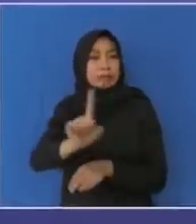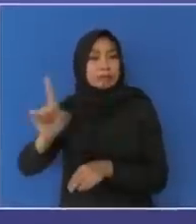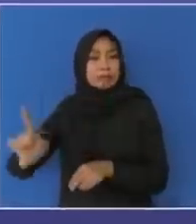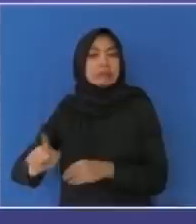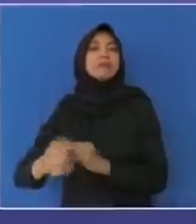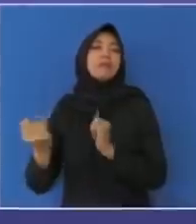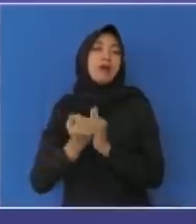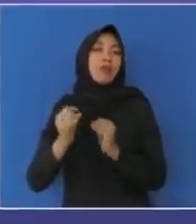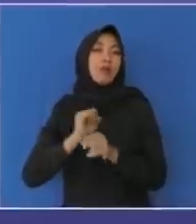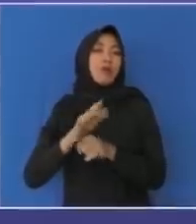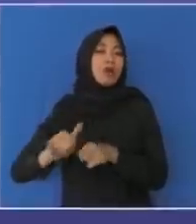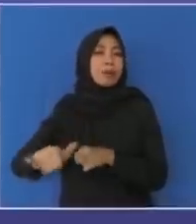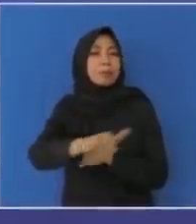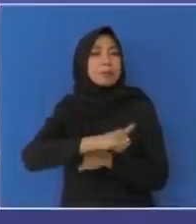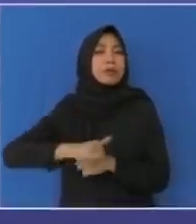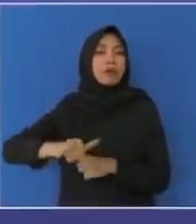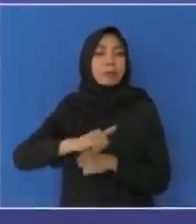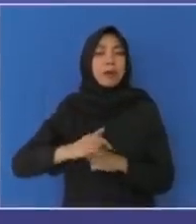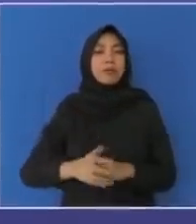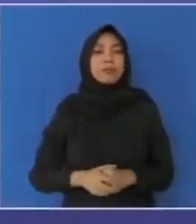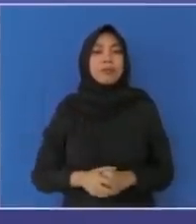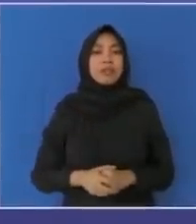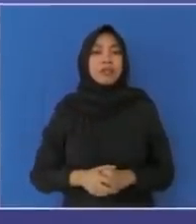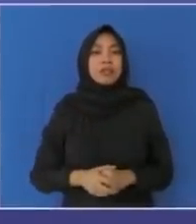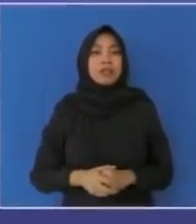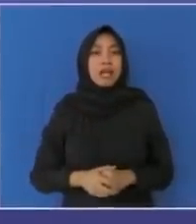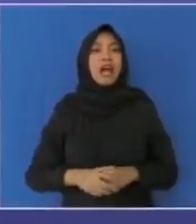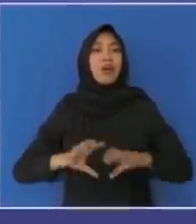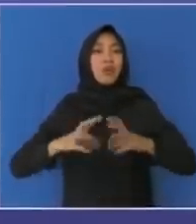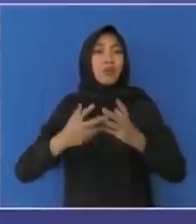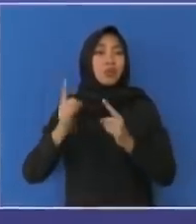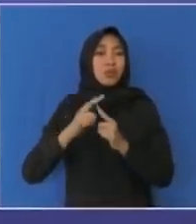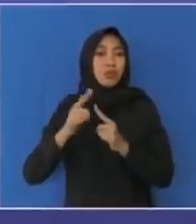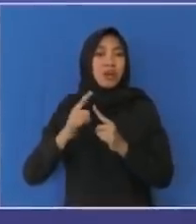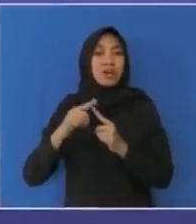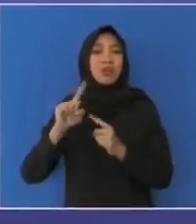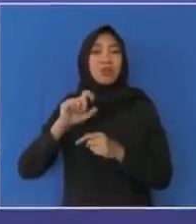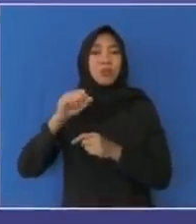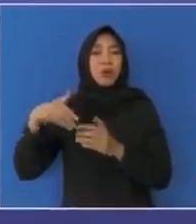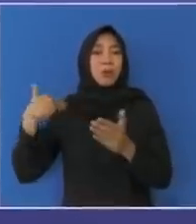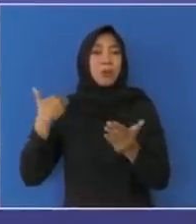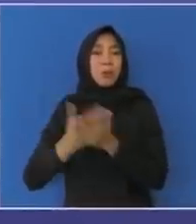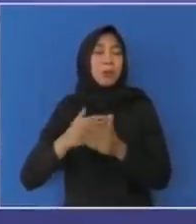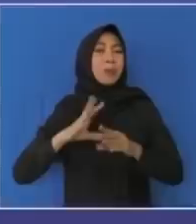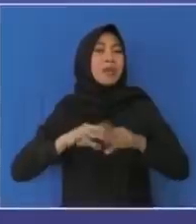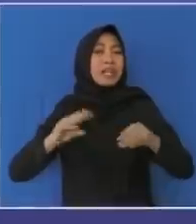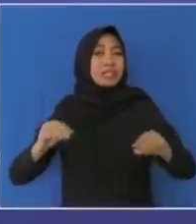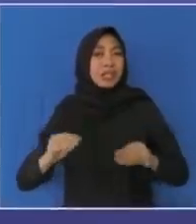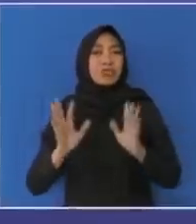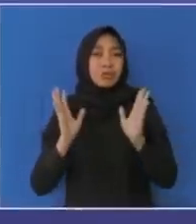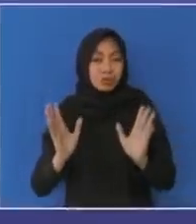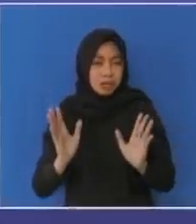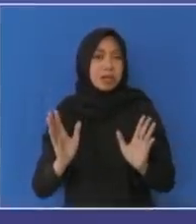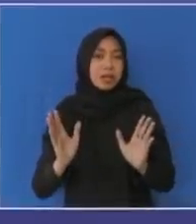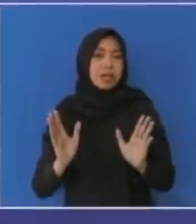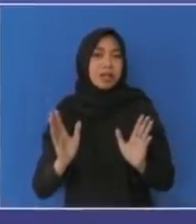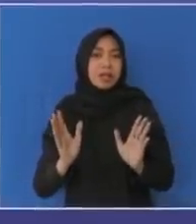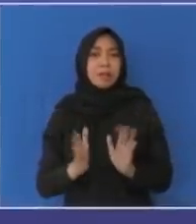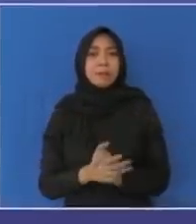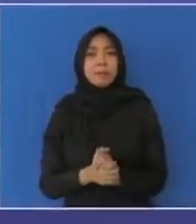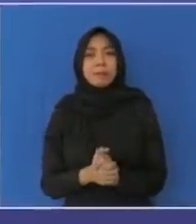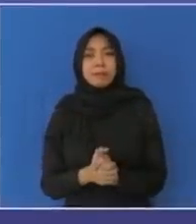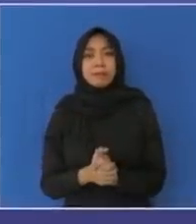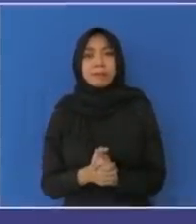kita Hai kukus Tugas sudah pekerja 1 bulan demi memastikan kita untuk